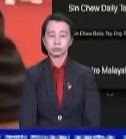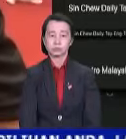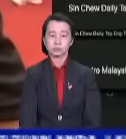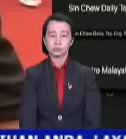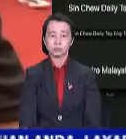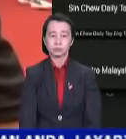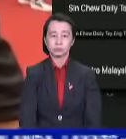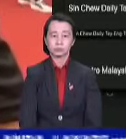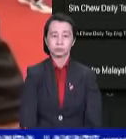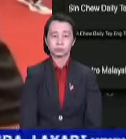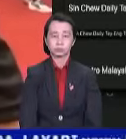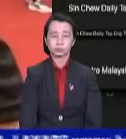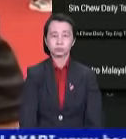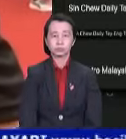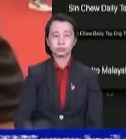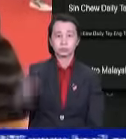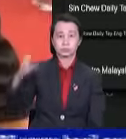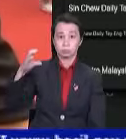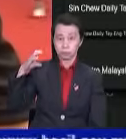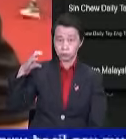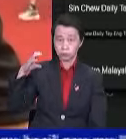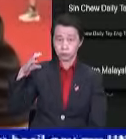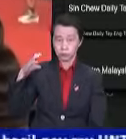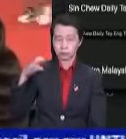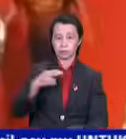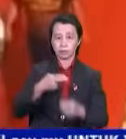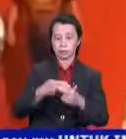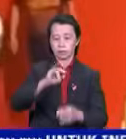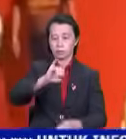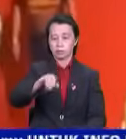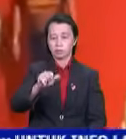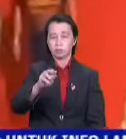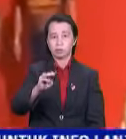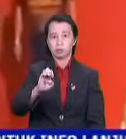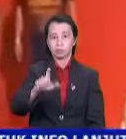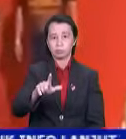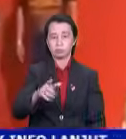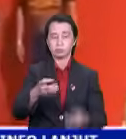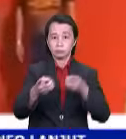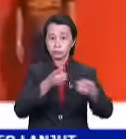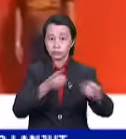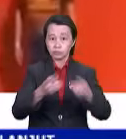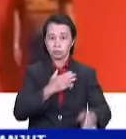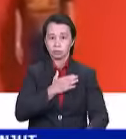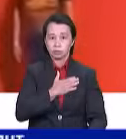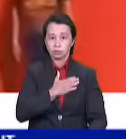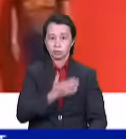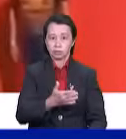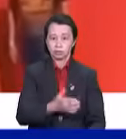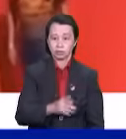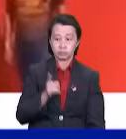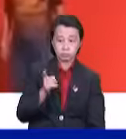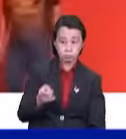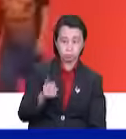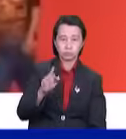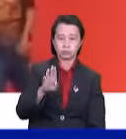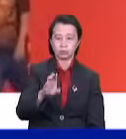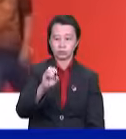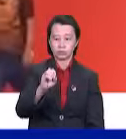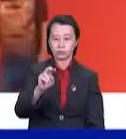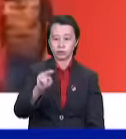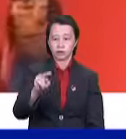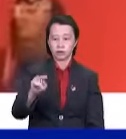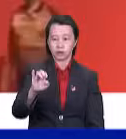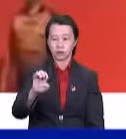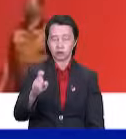Hai sementara itu juru lotengnya Jami Adam berkata disiplin dan komitmen tinggi dipamerkan honi selama